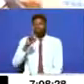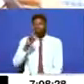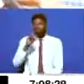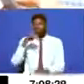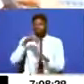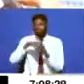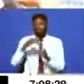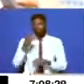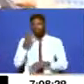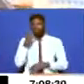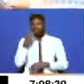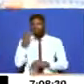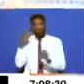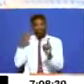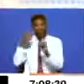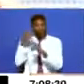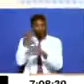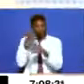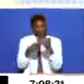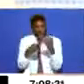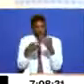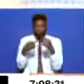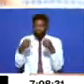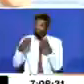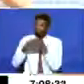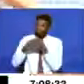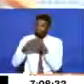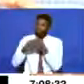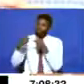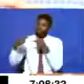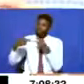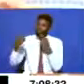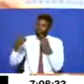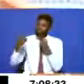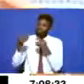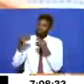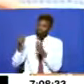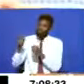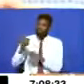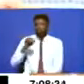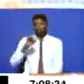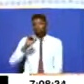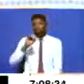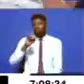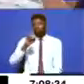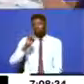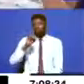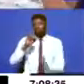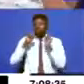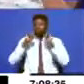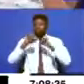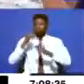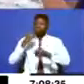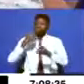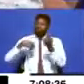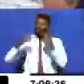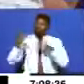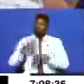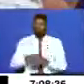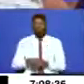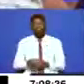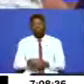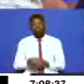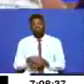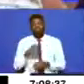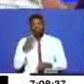ikiwa ni kukabiliana na upinzani ambao uko pale ili ODM iweze kuwa na ushindi. Shughuli ya mchujo wa chama